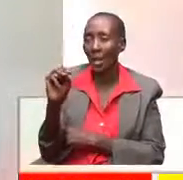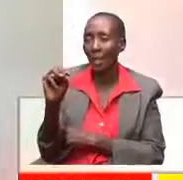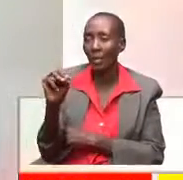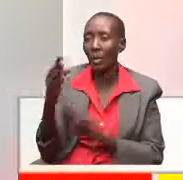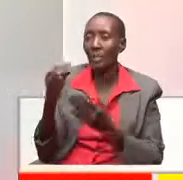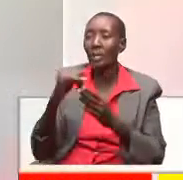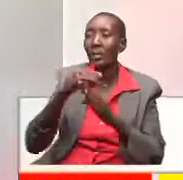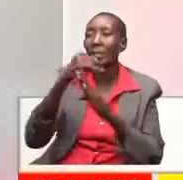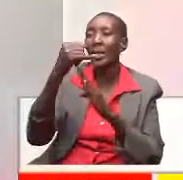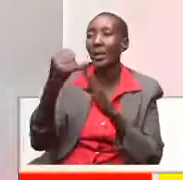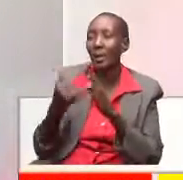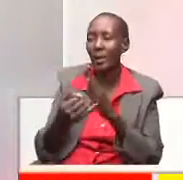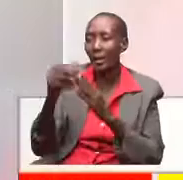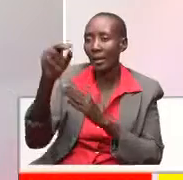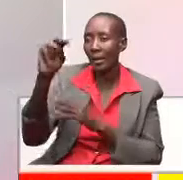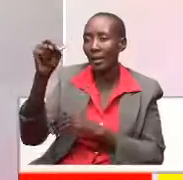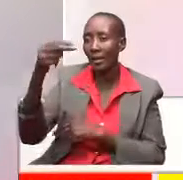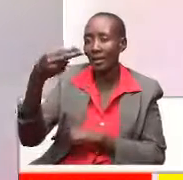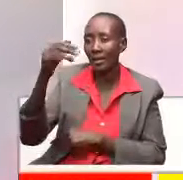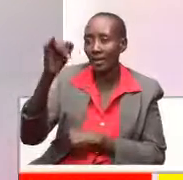ya NHIF kulipa